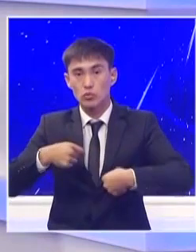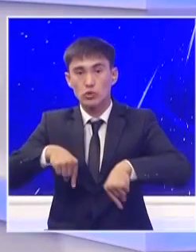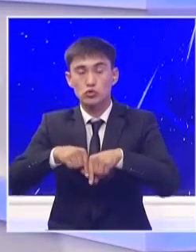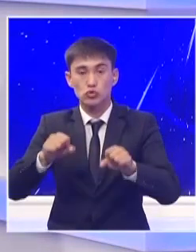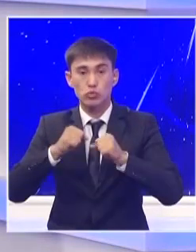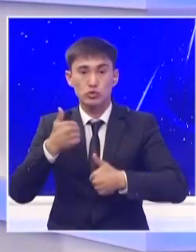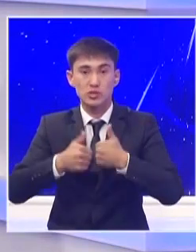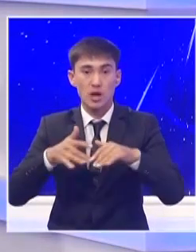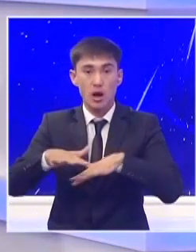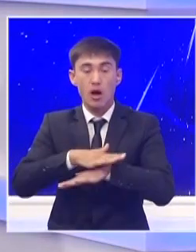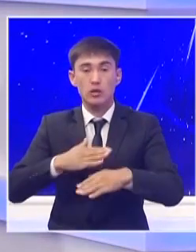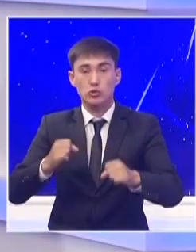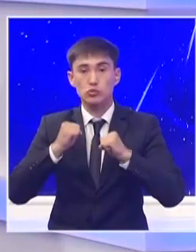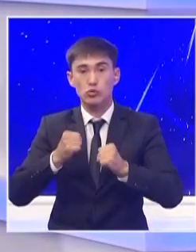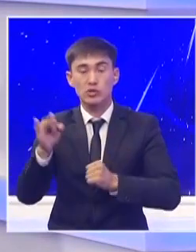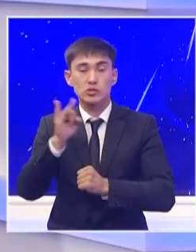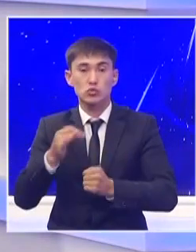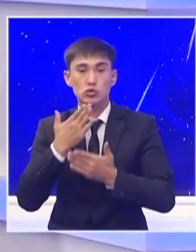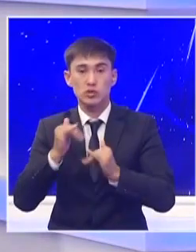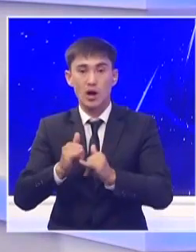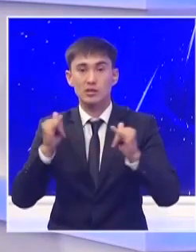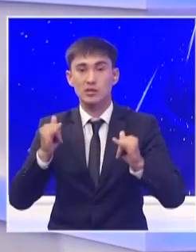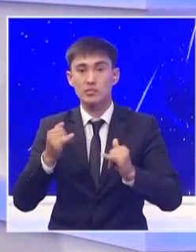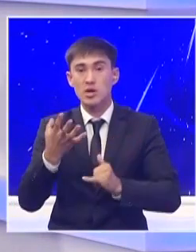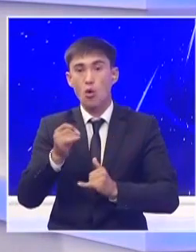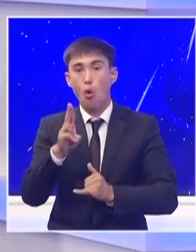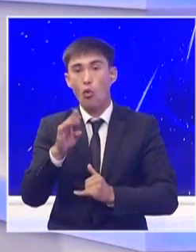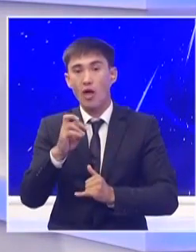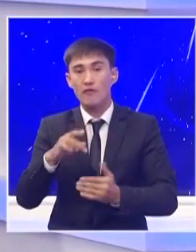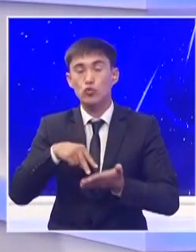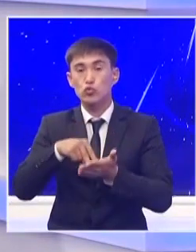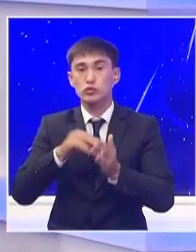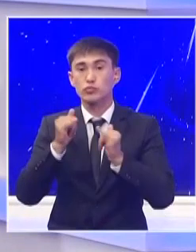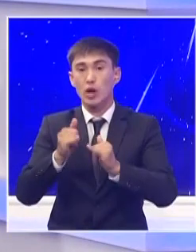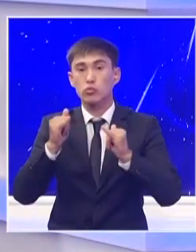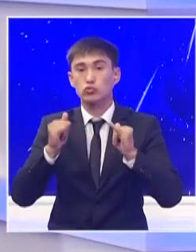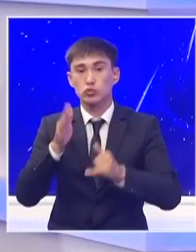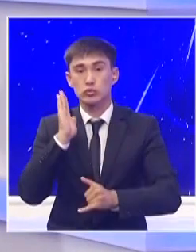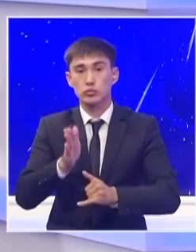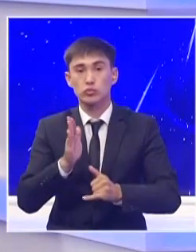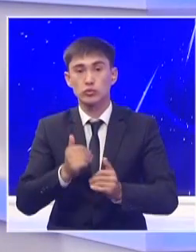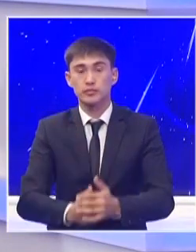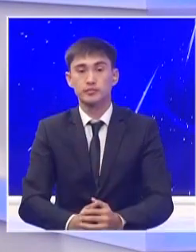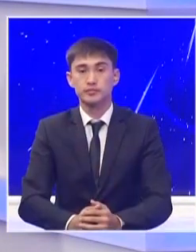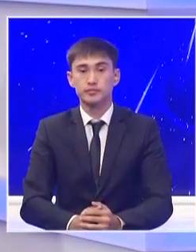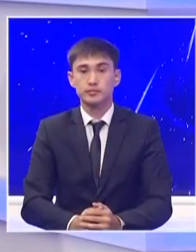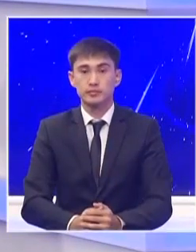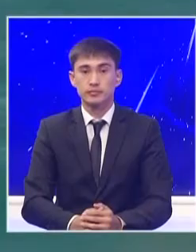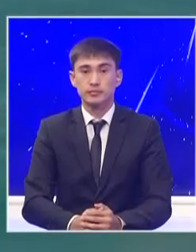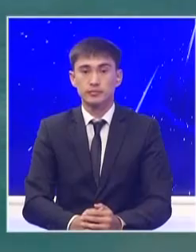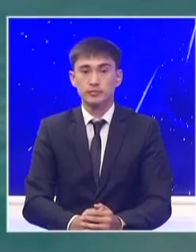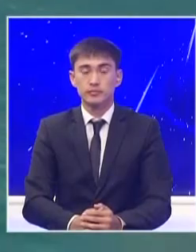спорт сайысы халықтың спортқа қызығушылығын арттырып қана қоймай, Қонаевтағы туризмді дамытуға септеседі деп отыр.